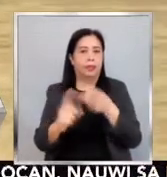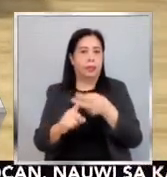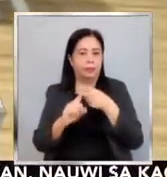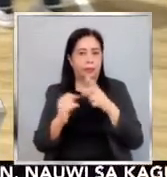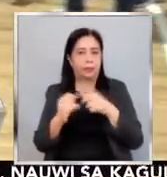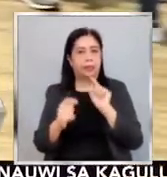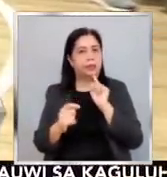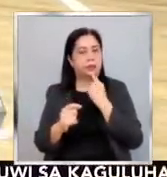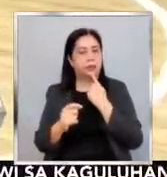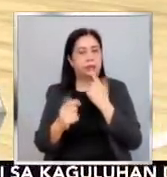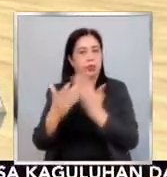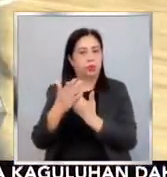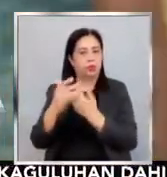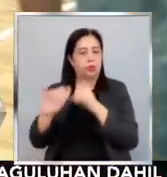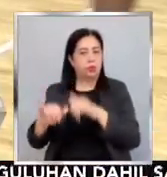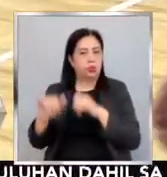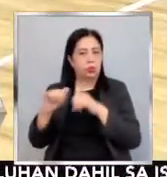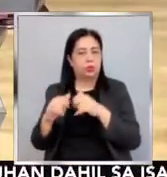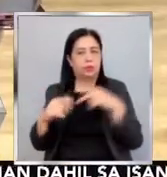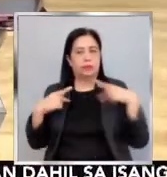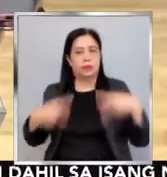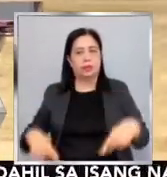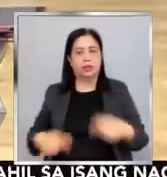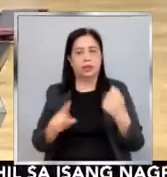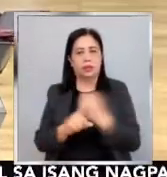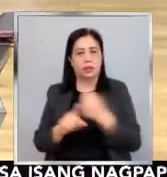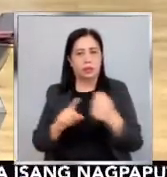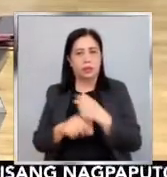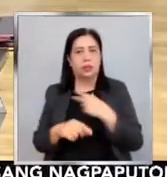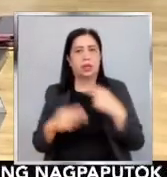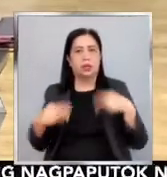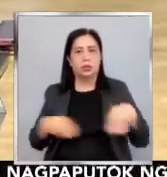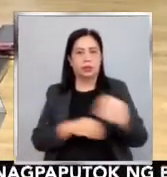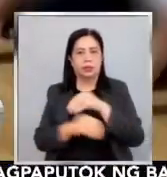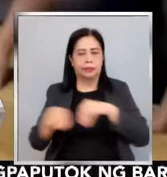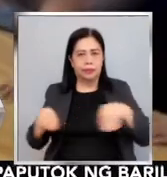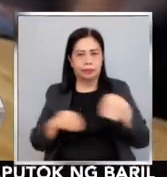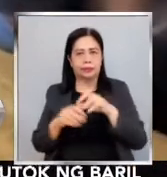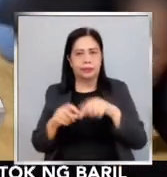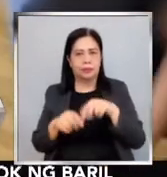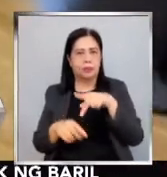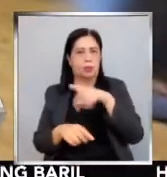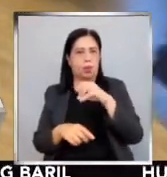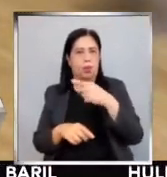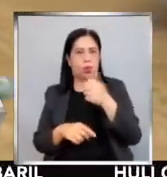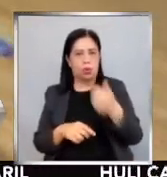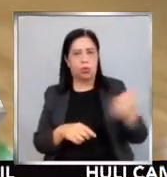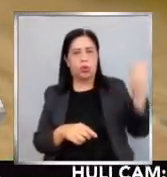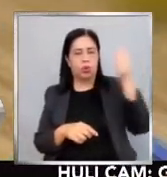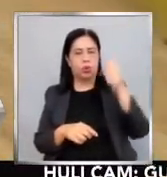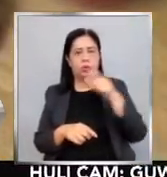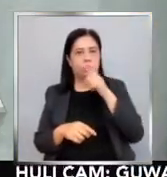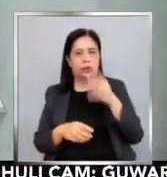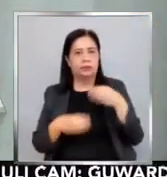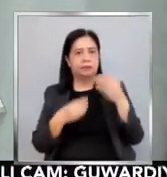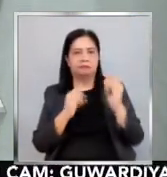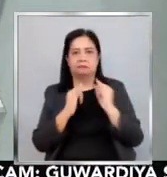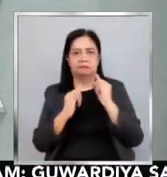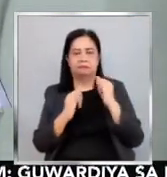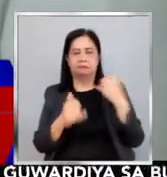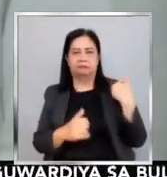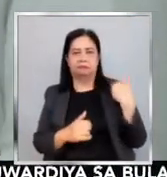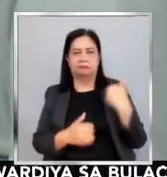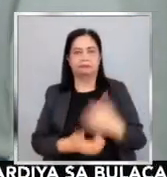illegal detention, physical injuries at human trafficking ang admin ng Pogo Company na hindi nagbigay ng pahayag.